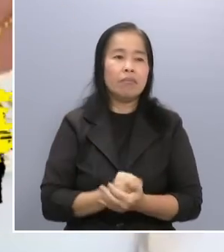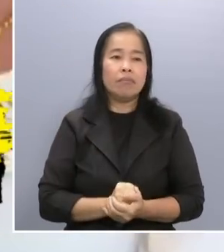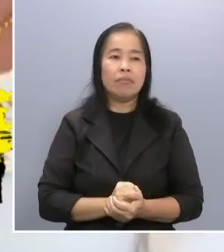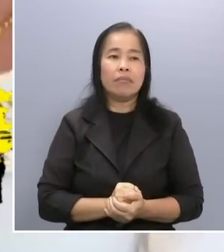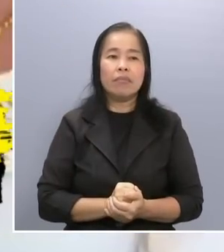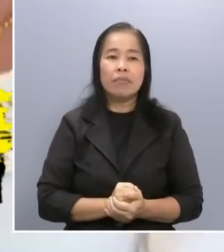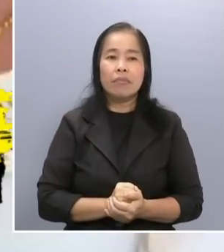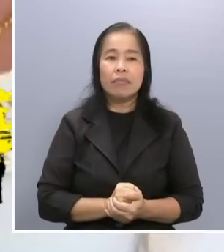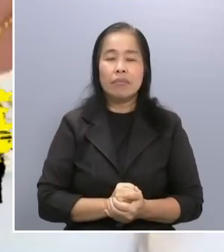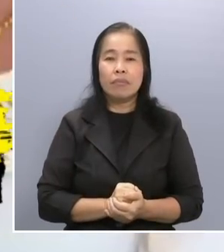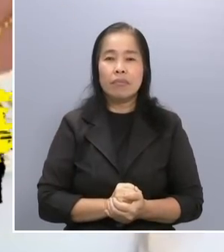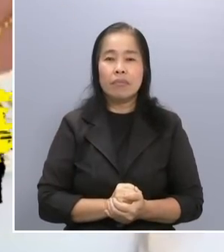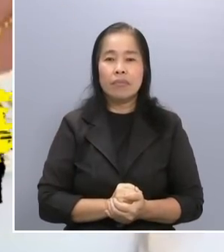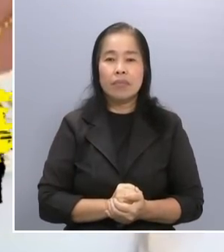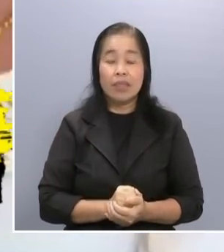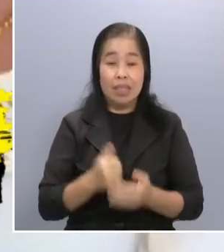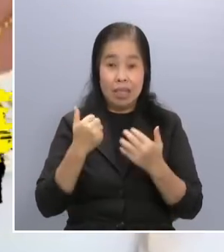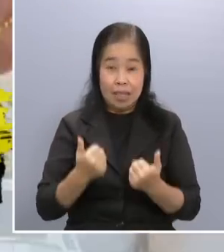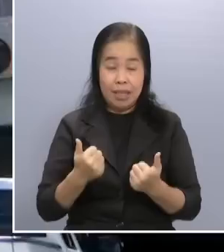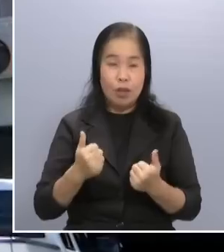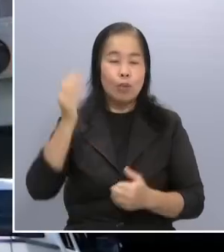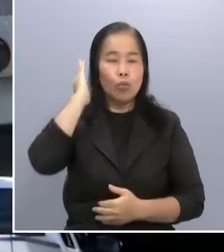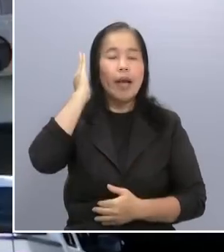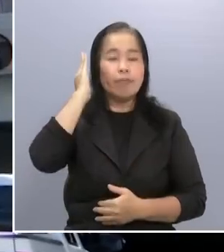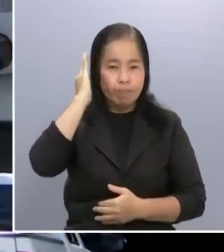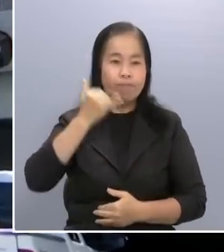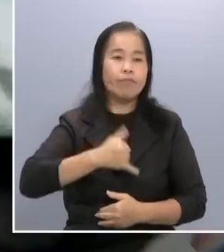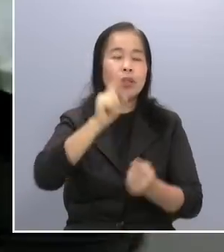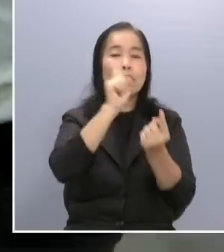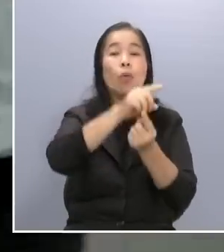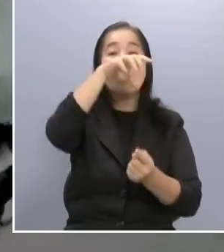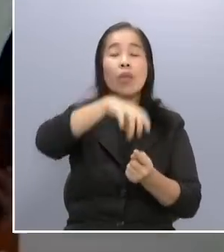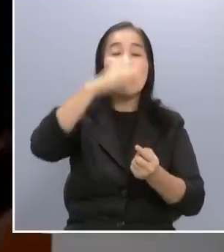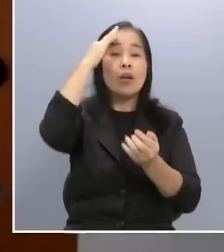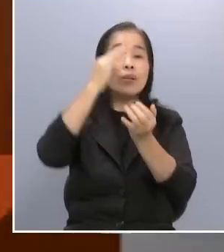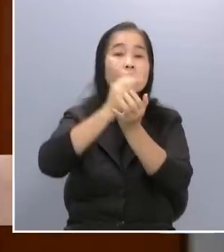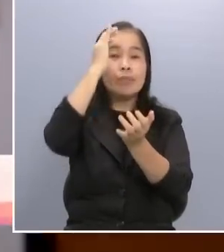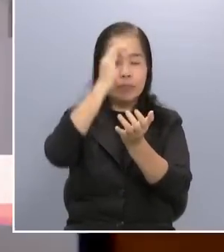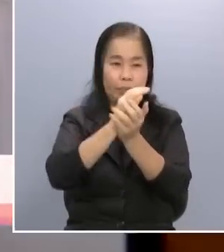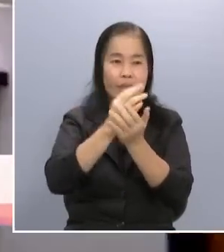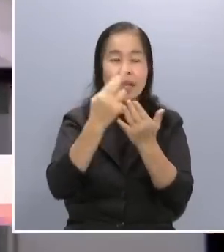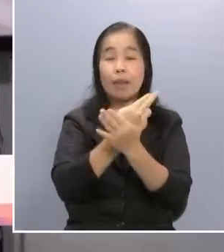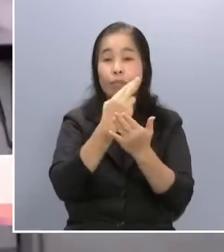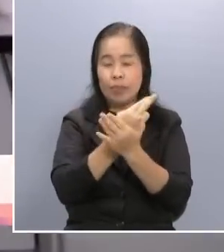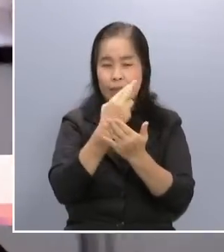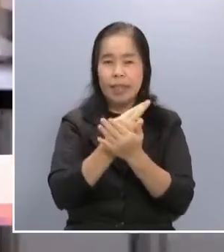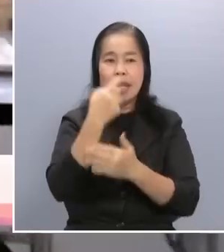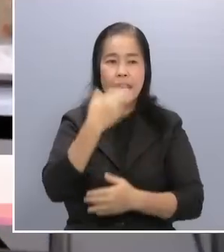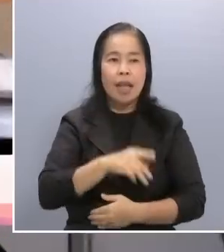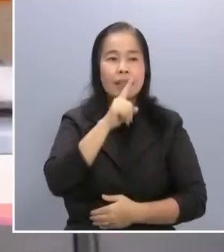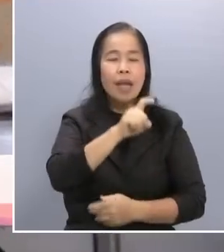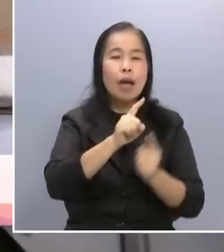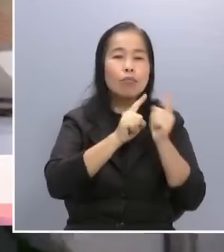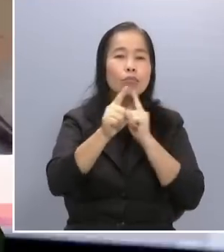องนี้เนี่ยนะฮะทางคุณนฤชาเนี่ยก็เดินทางไปที่โรงพักอีกแห่งหนึ่งนะครับในจังหวัดราชบุรีและได้มีการพูดคุยกับท